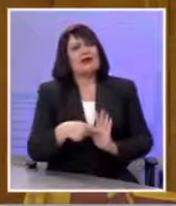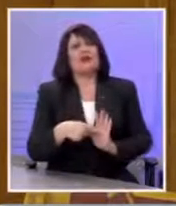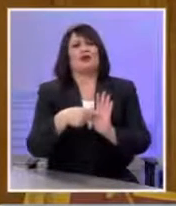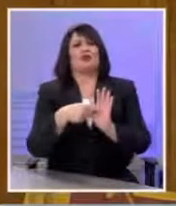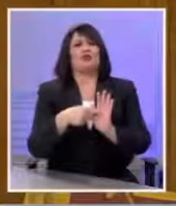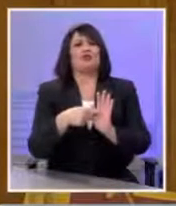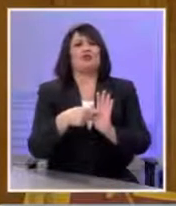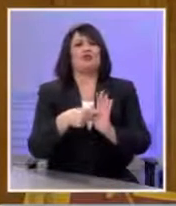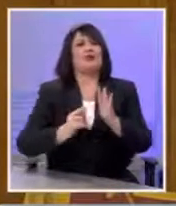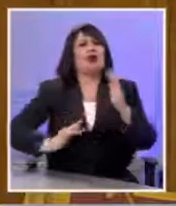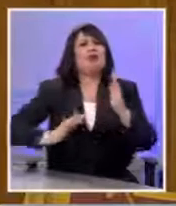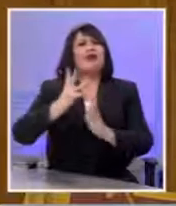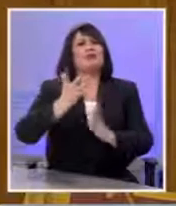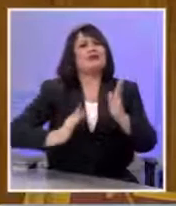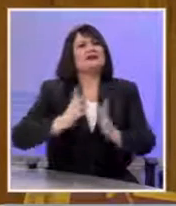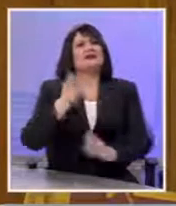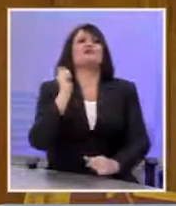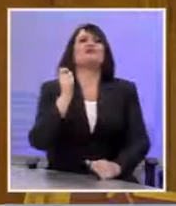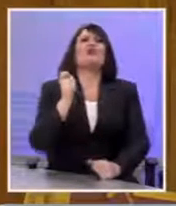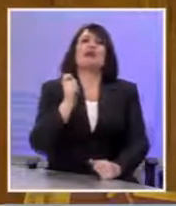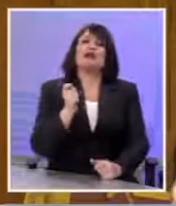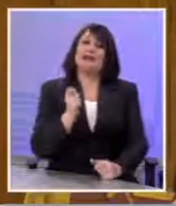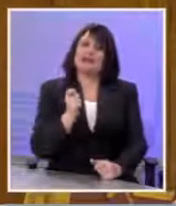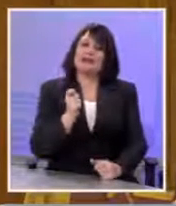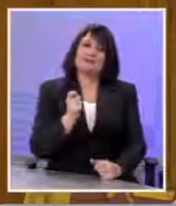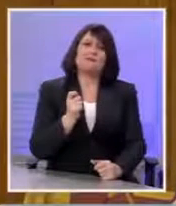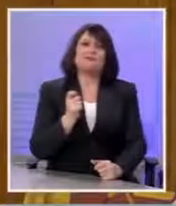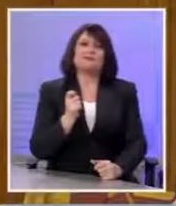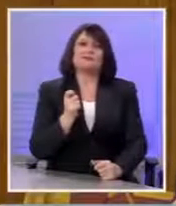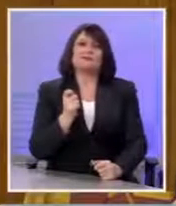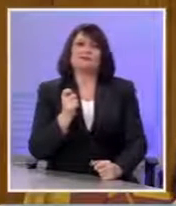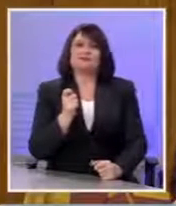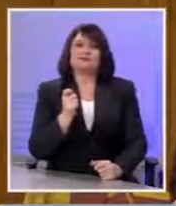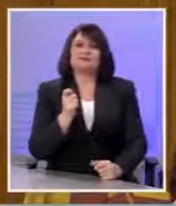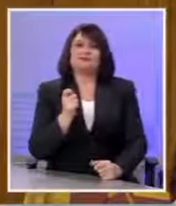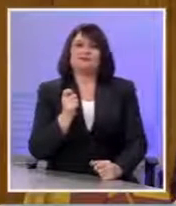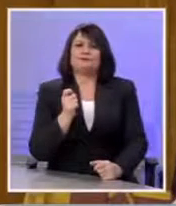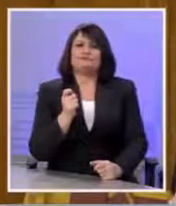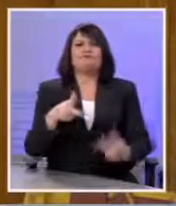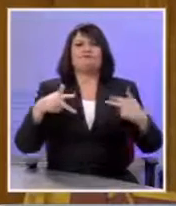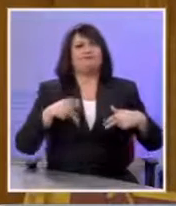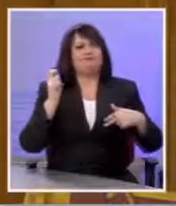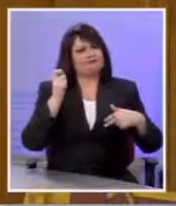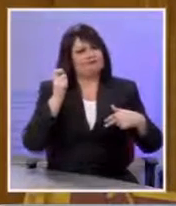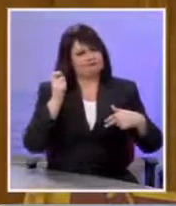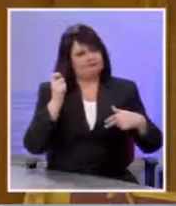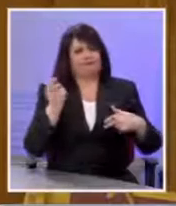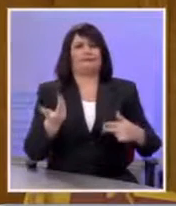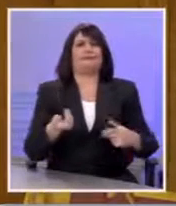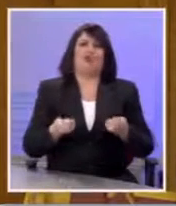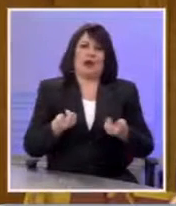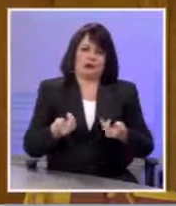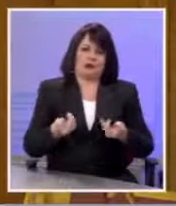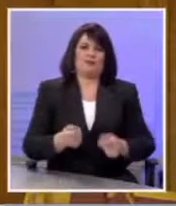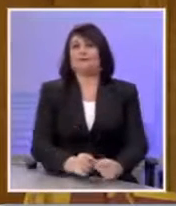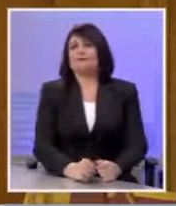και αναπτυξιακές πολιτικές, θα καθορίζουν την κυβερνητική πολιτική, την ασκούμενη πολιτική.